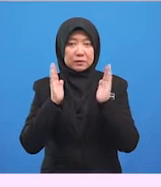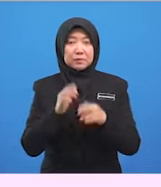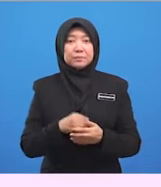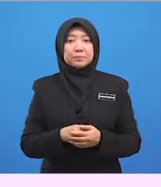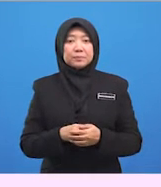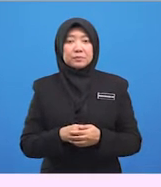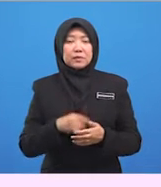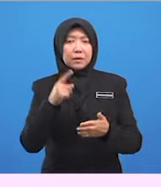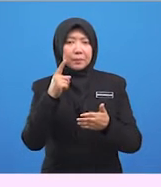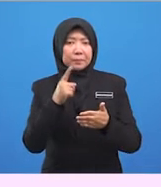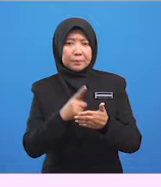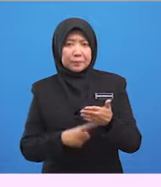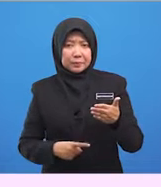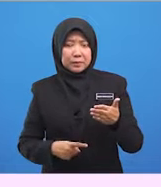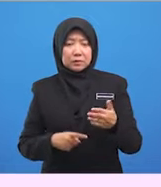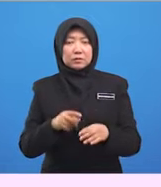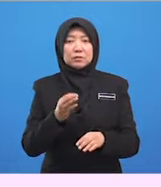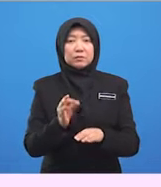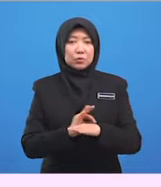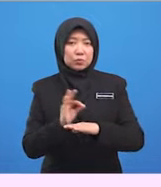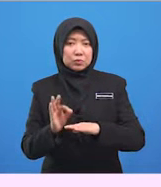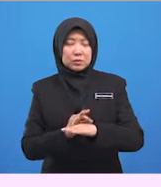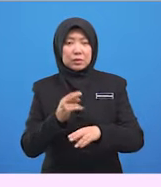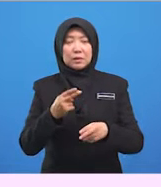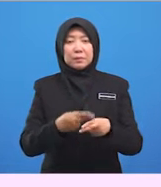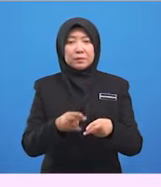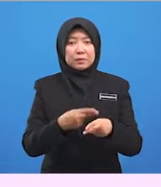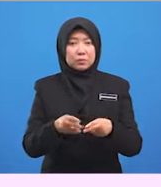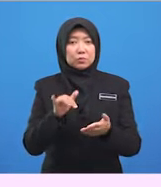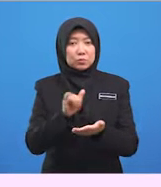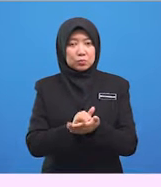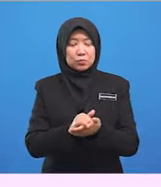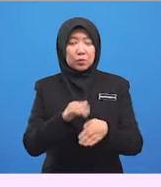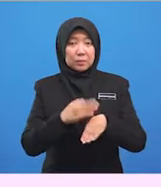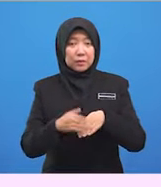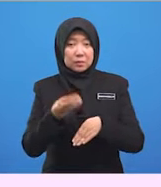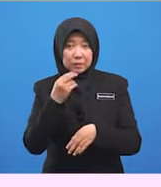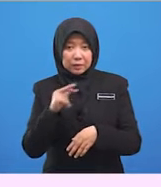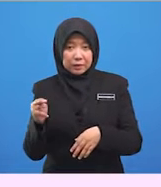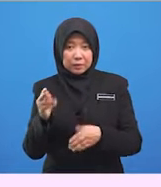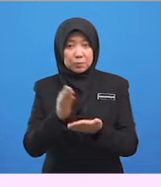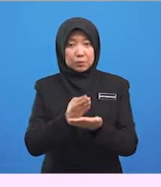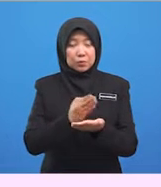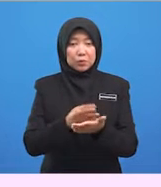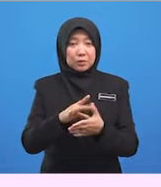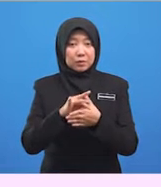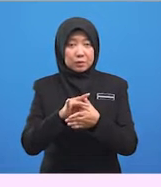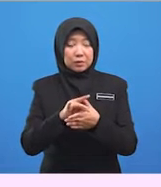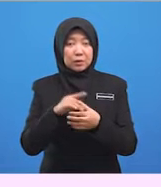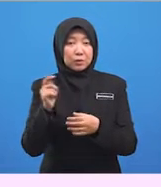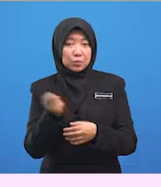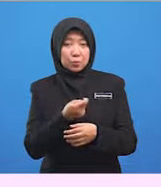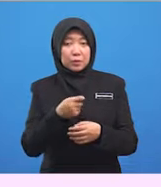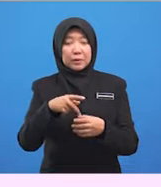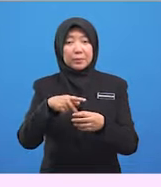mengiris makanan by pemotong daging si menuai padi dan di pemburu